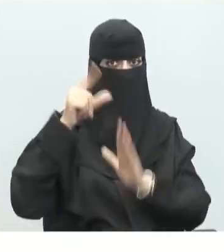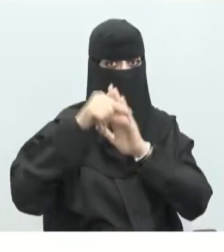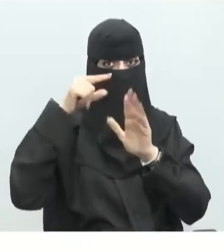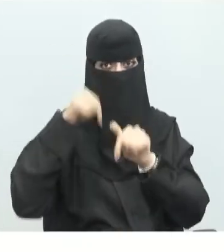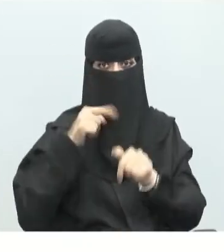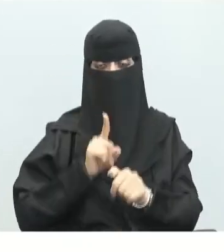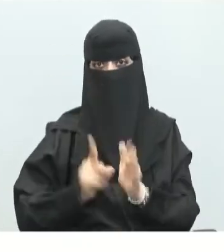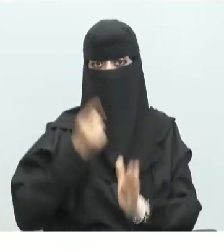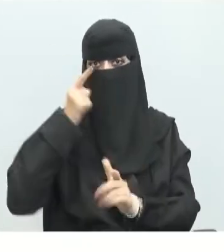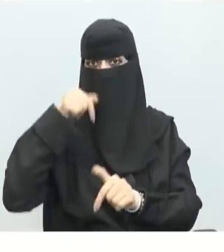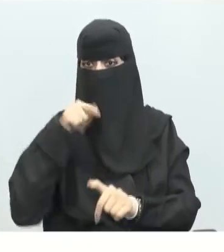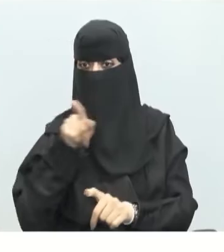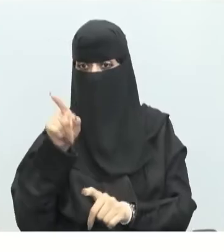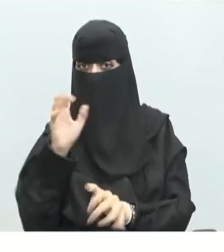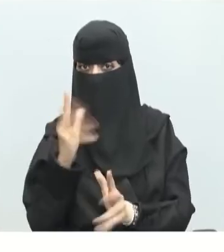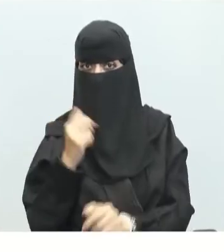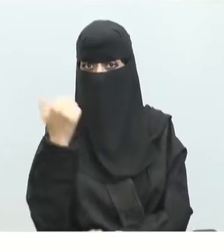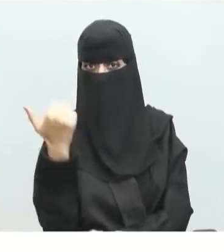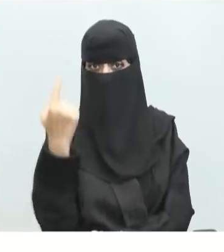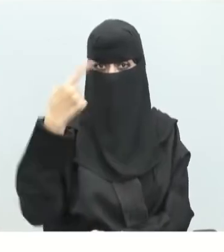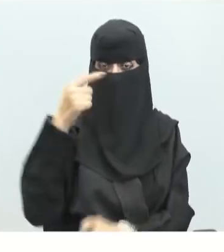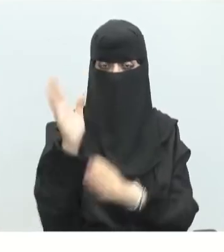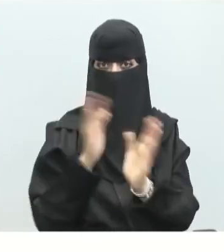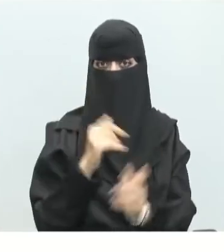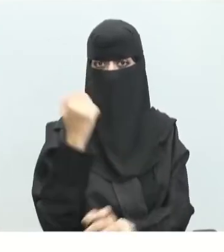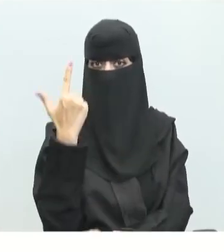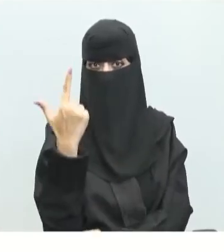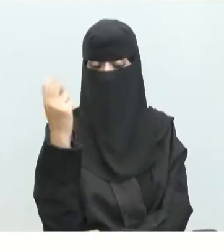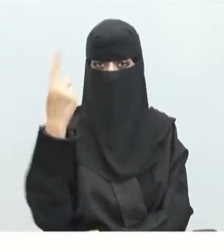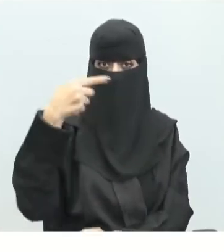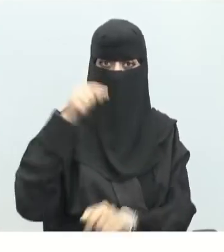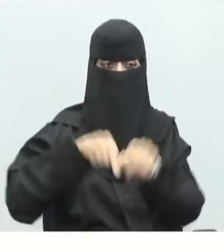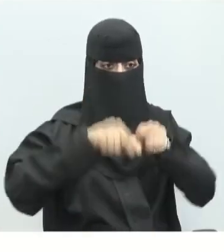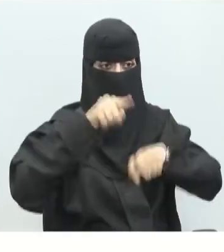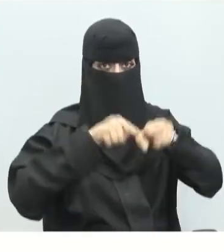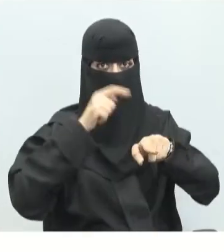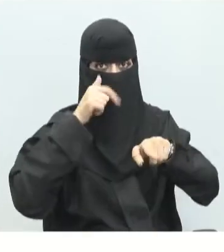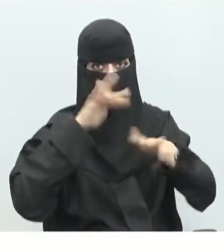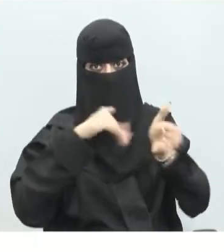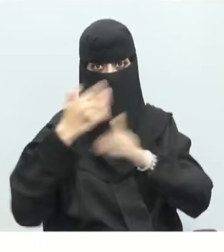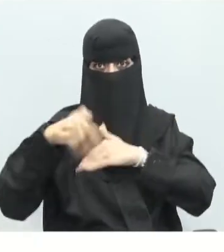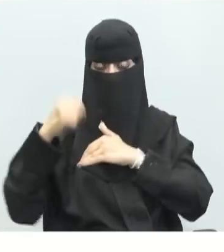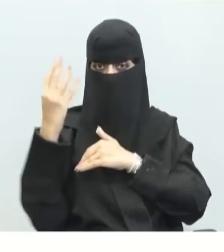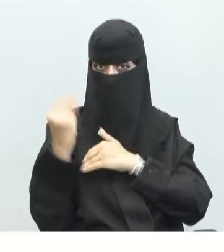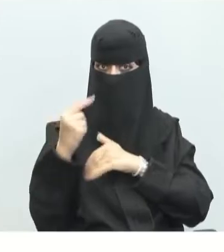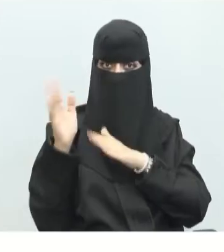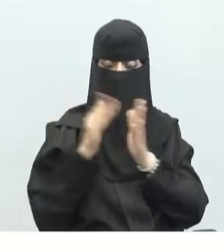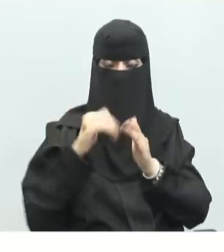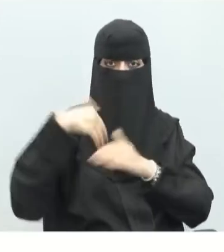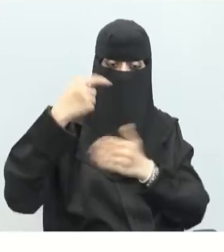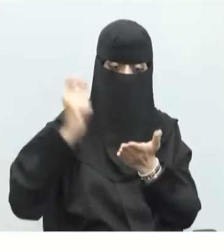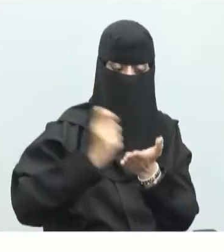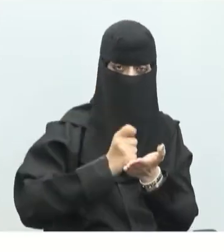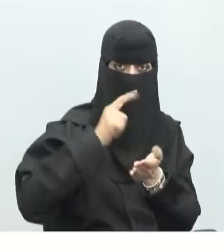وسمي العددين 16 و17 واميزهما واعدهما واكتبهما